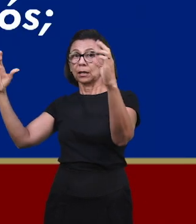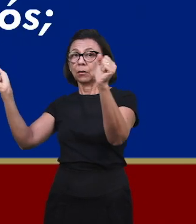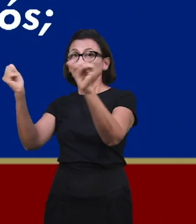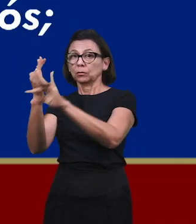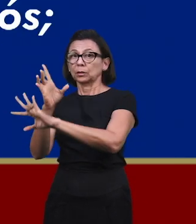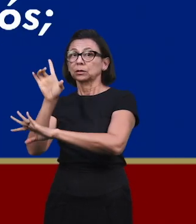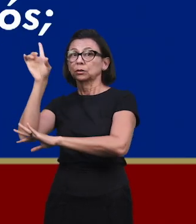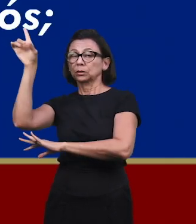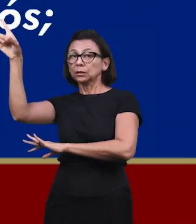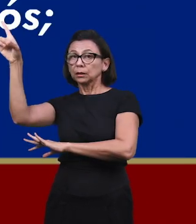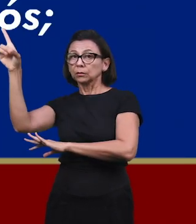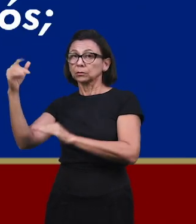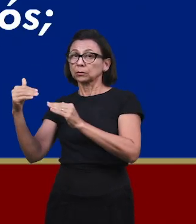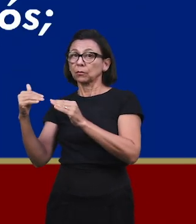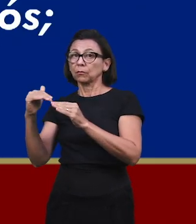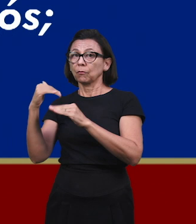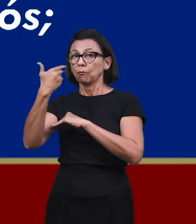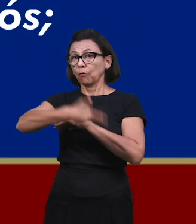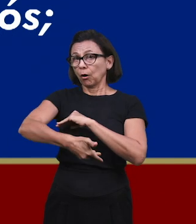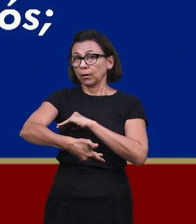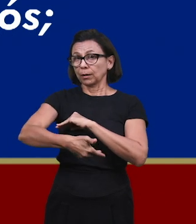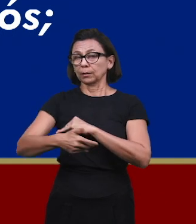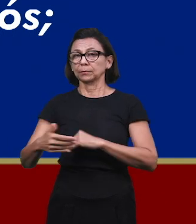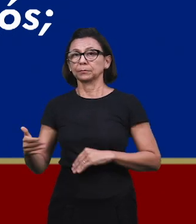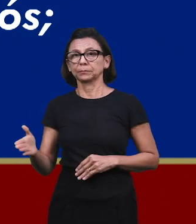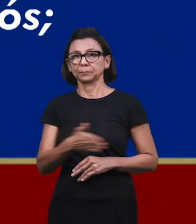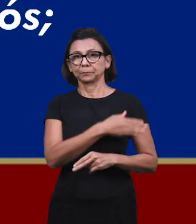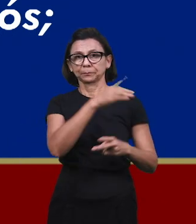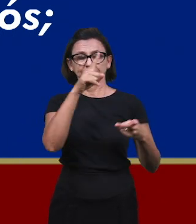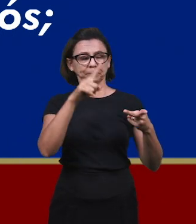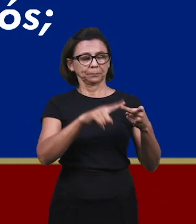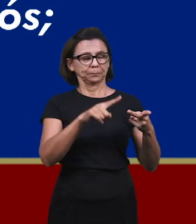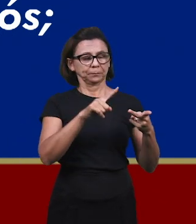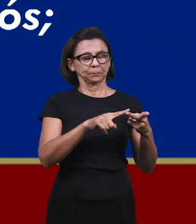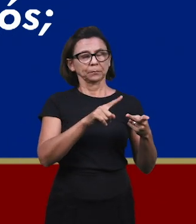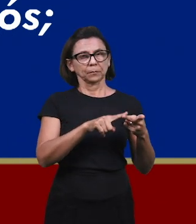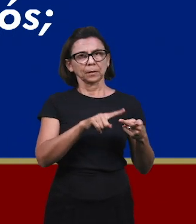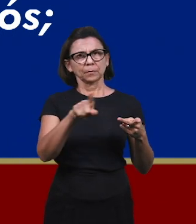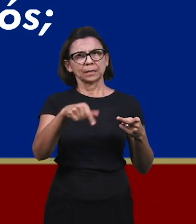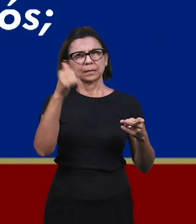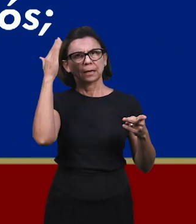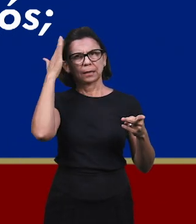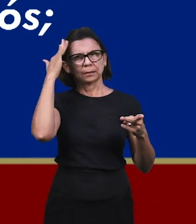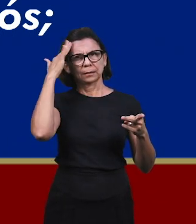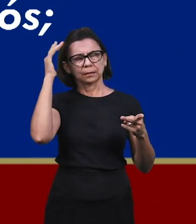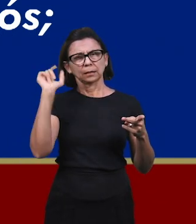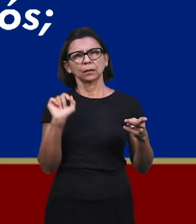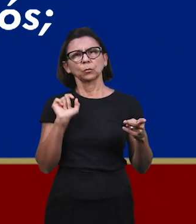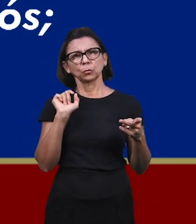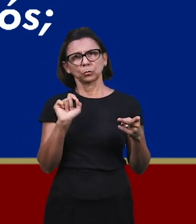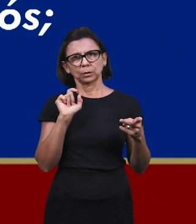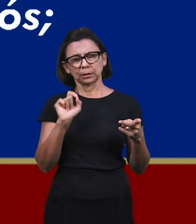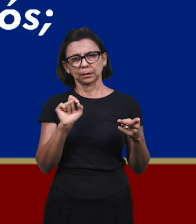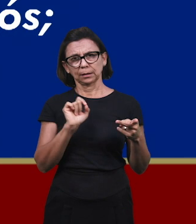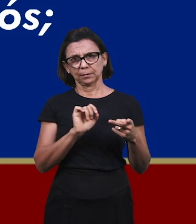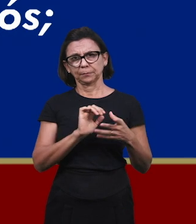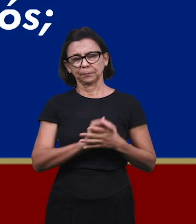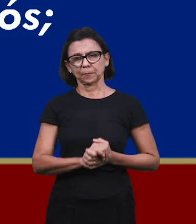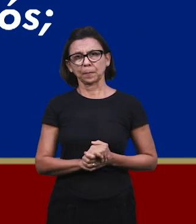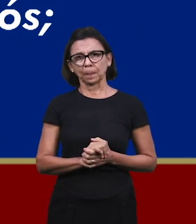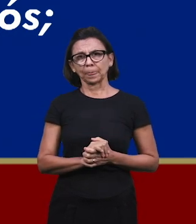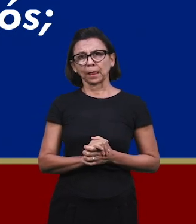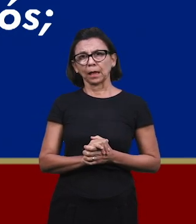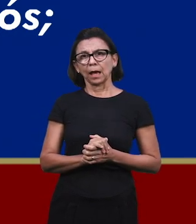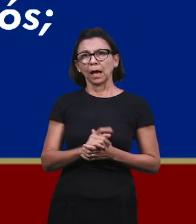reconnaître que personne entre dans le ciel avec ses efforts.